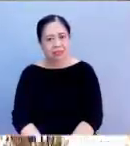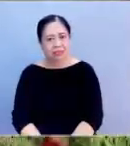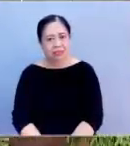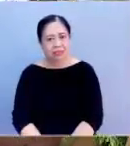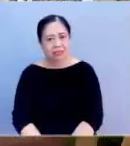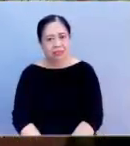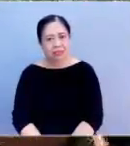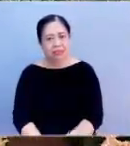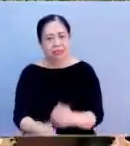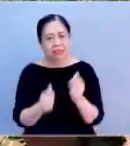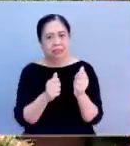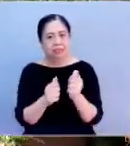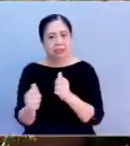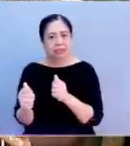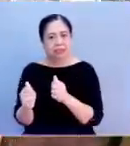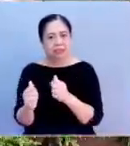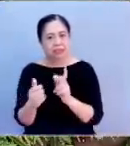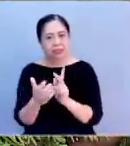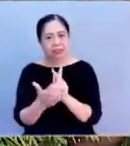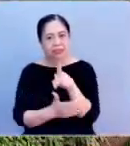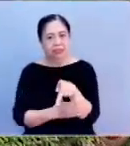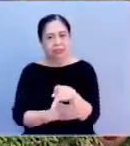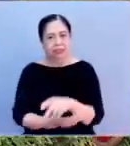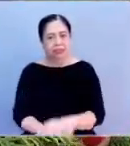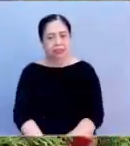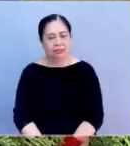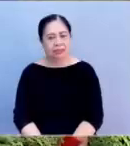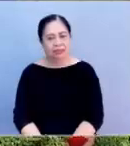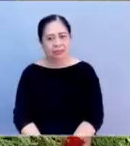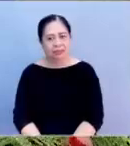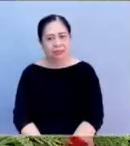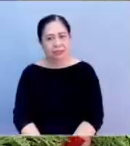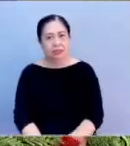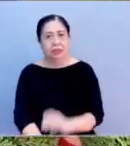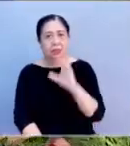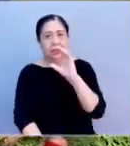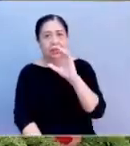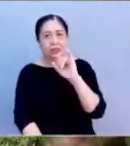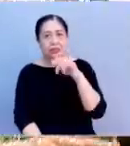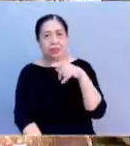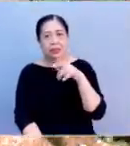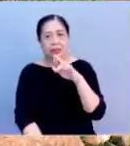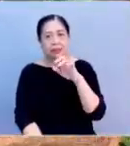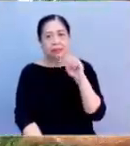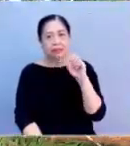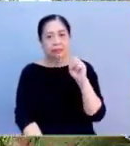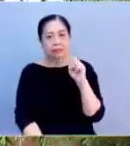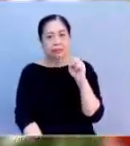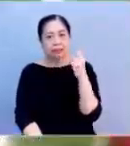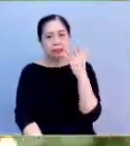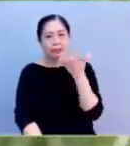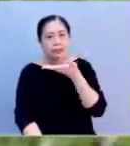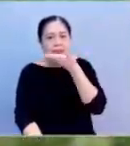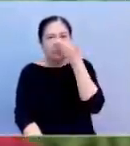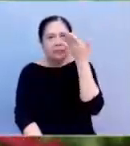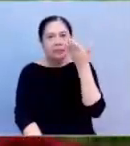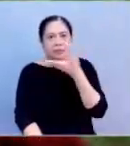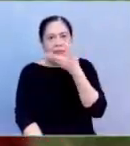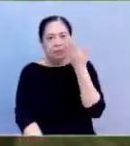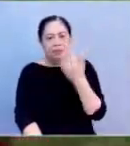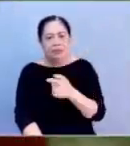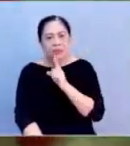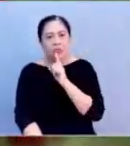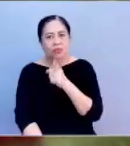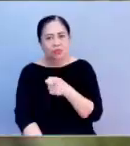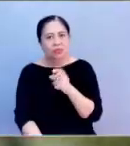po or... Or doon sa halaman, sa arrangement? Cypress trees po. Cypress trees. Ang bango. Alam mo kasi totoo